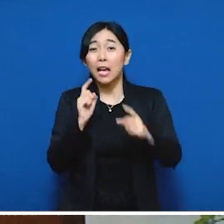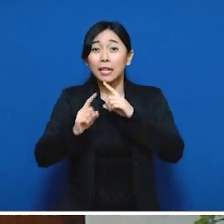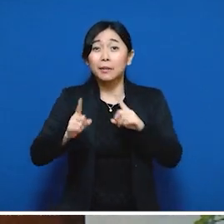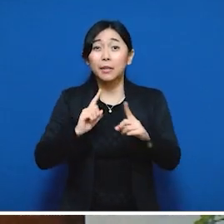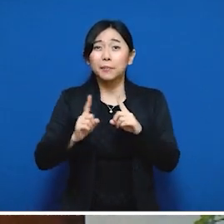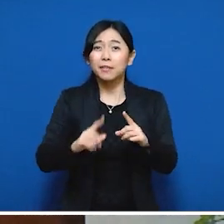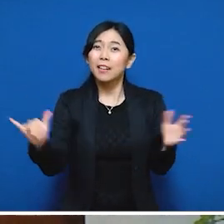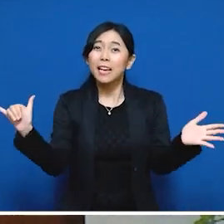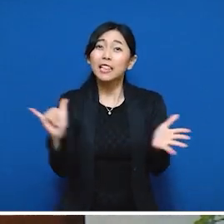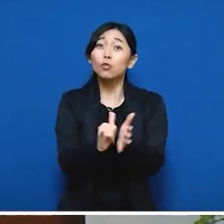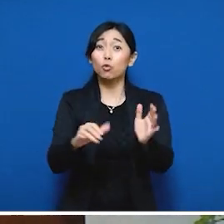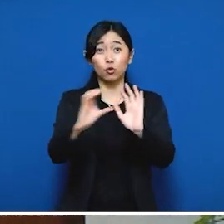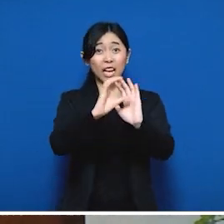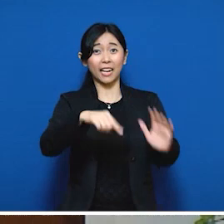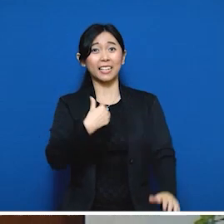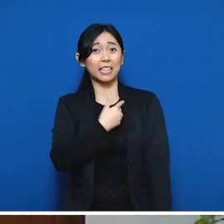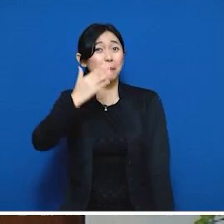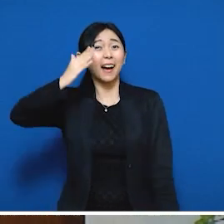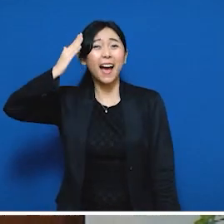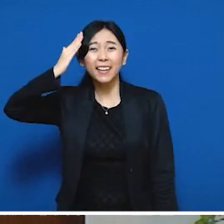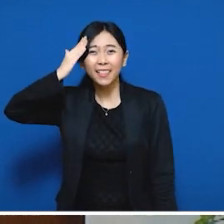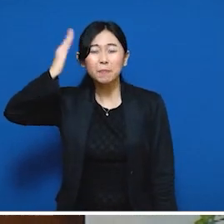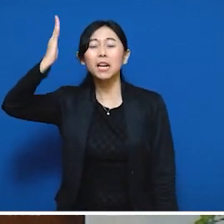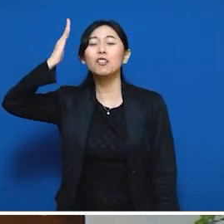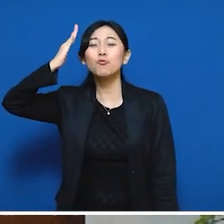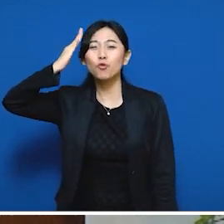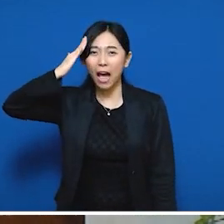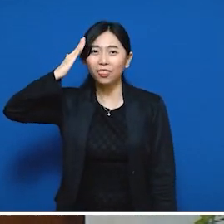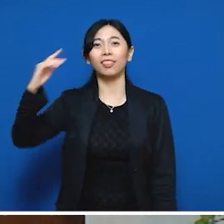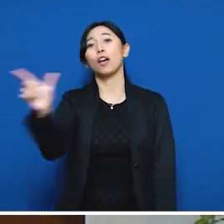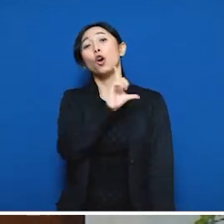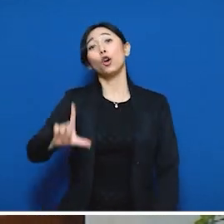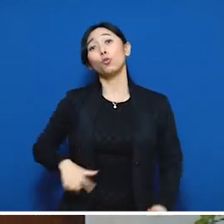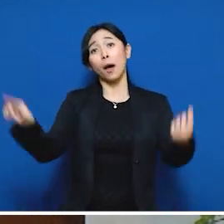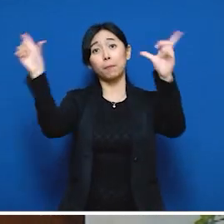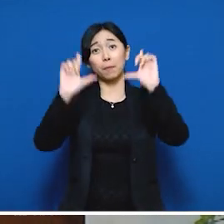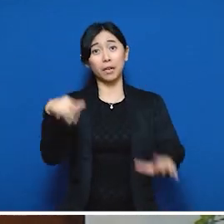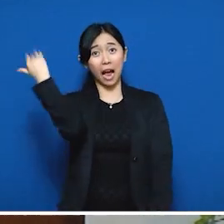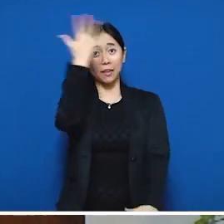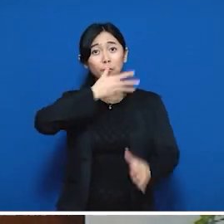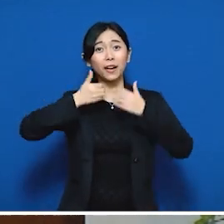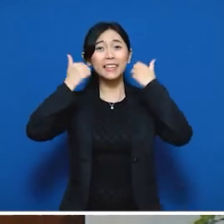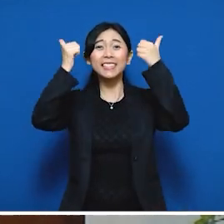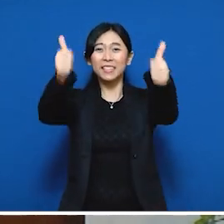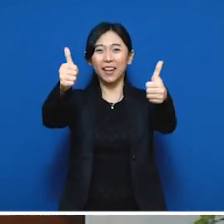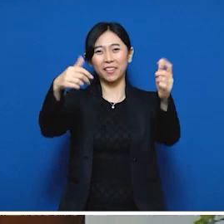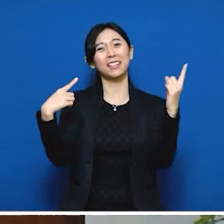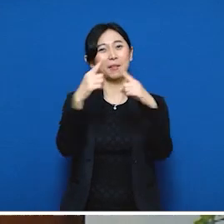cara bagi kita untuk menghayati bagaimana Tuhan memberikan anugerah yang istimewa kepada kita